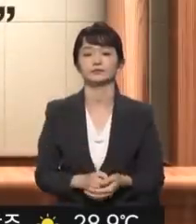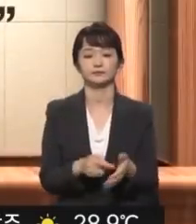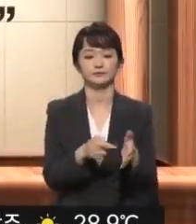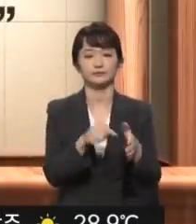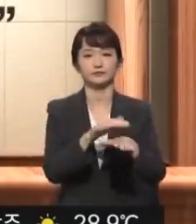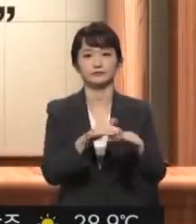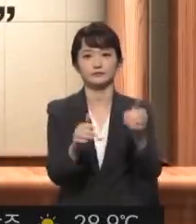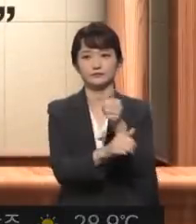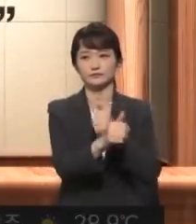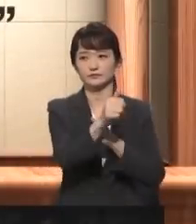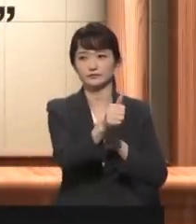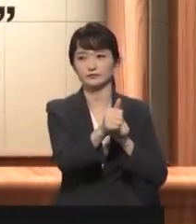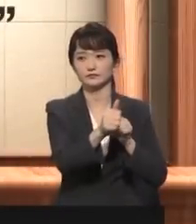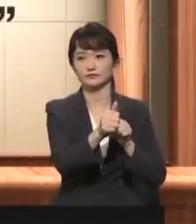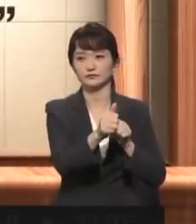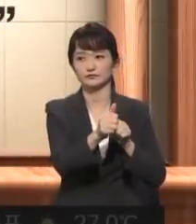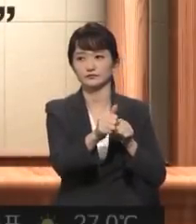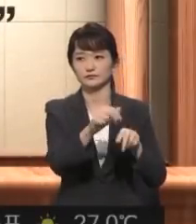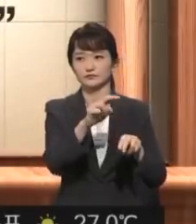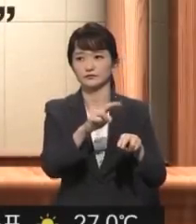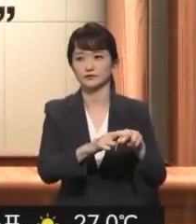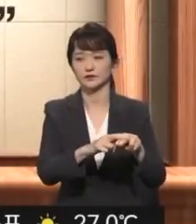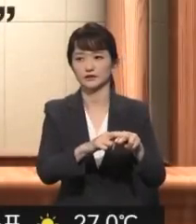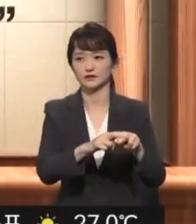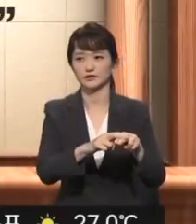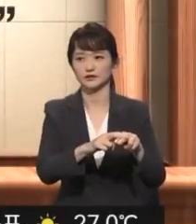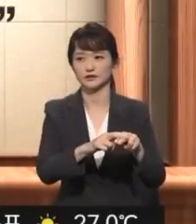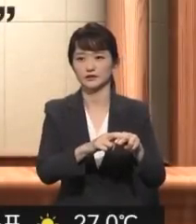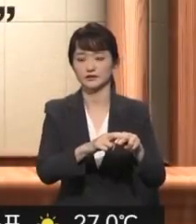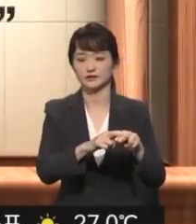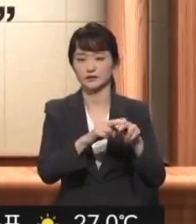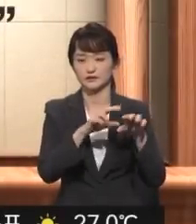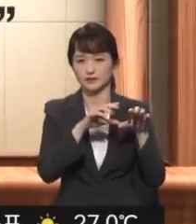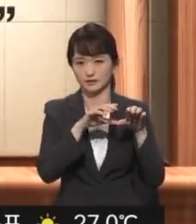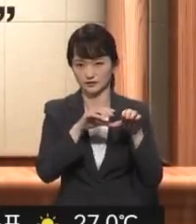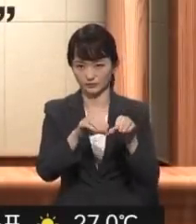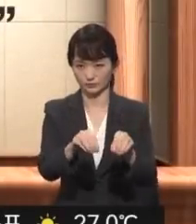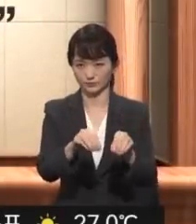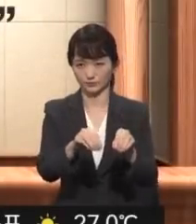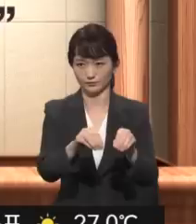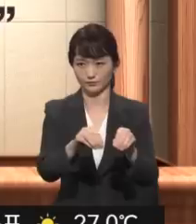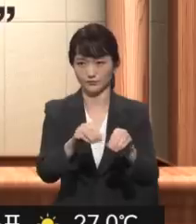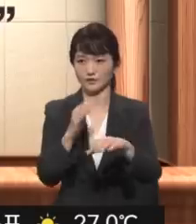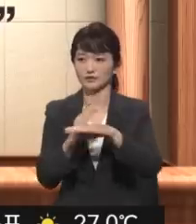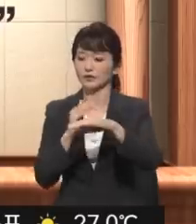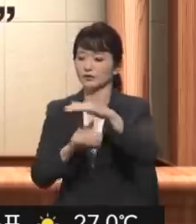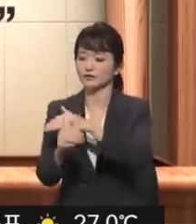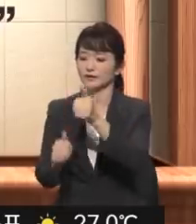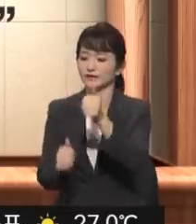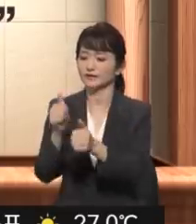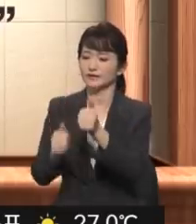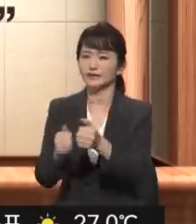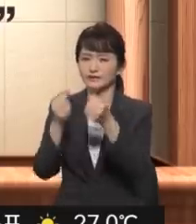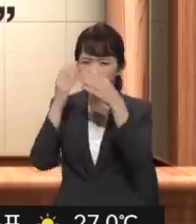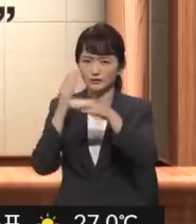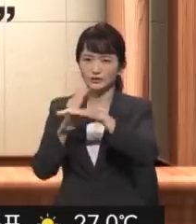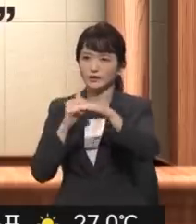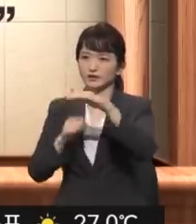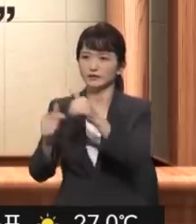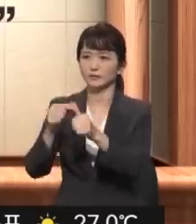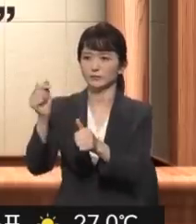결이 부분이 무효의 해당된다 아 전당대회를 개최에 새로운 당 대표를 선출할 경우 에